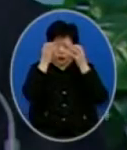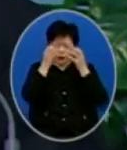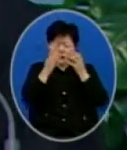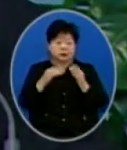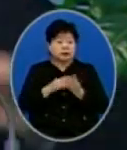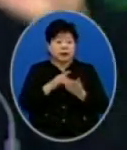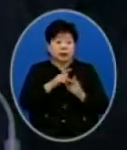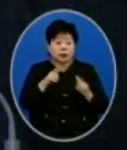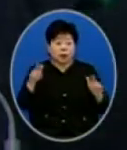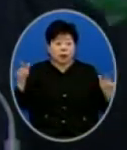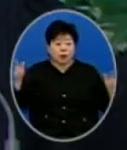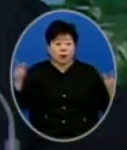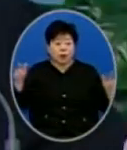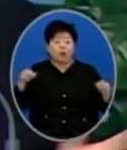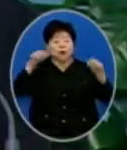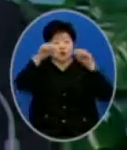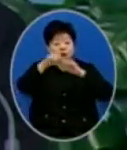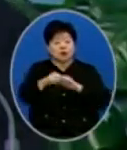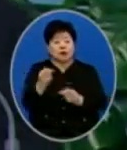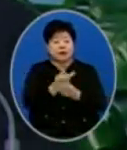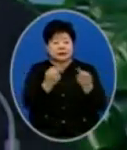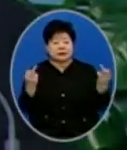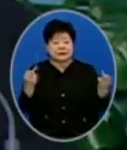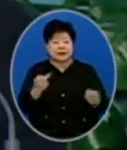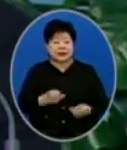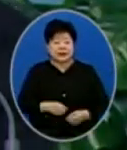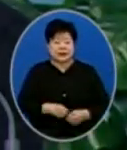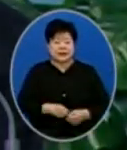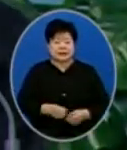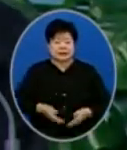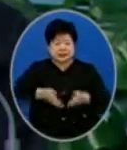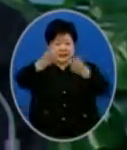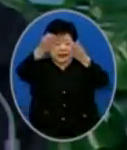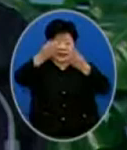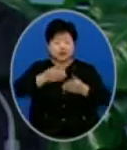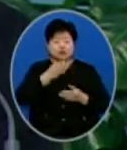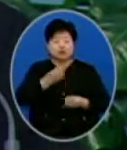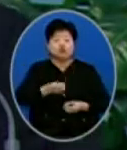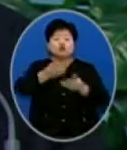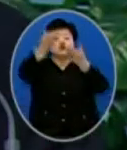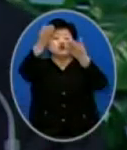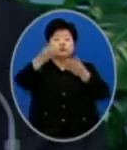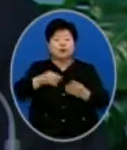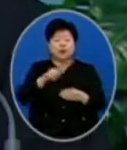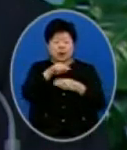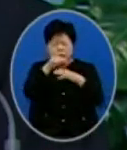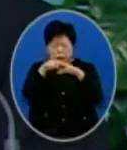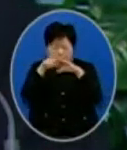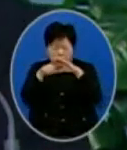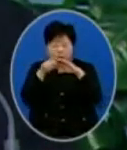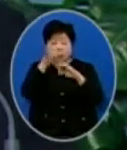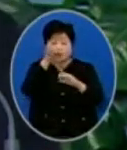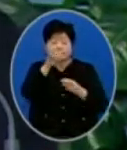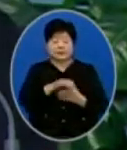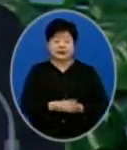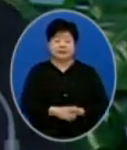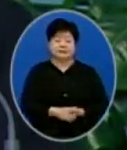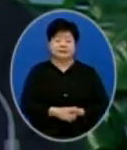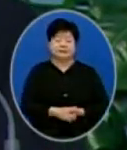고난은 끝이 아니라 절망의 산을 통과하는 빠르게 통과하는 축복의 터널인 것입니다